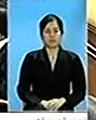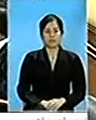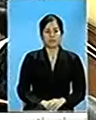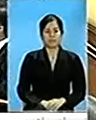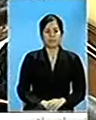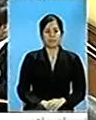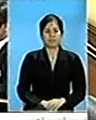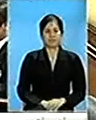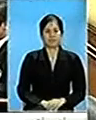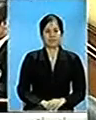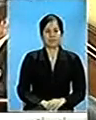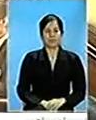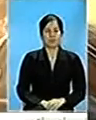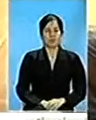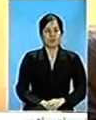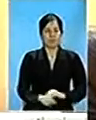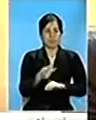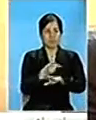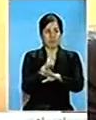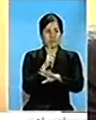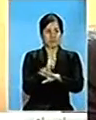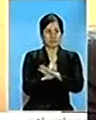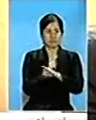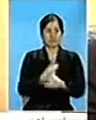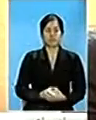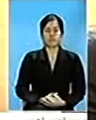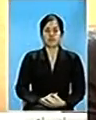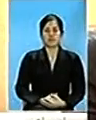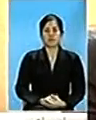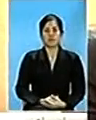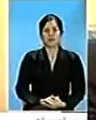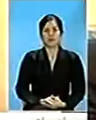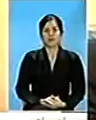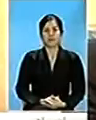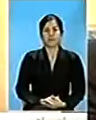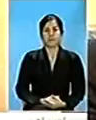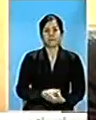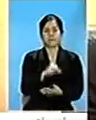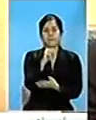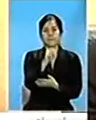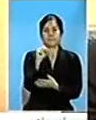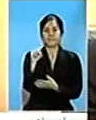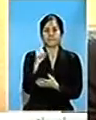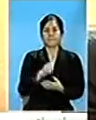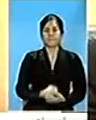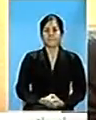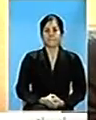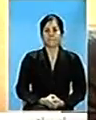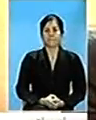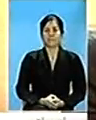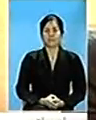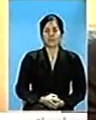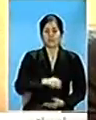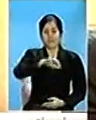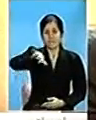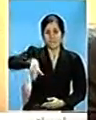กลับเรียนท่านประธานที่เคารพท่านสมาชิกสภาผู้แทนราษฎรที่มีเกียรติ